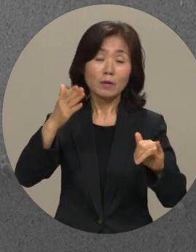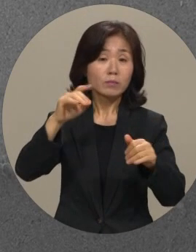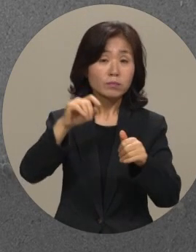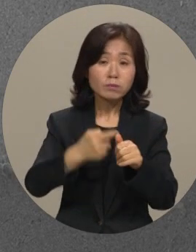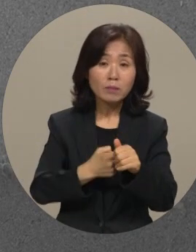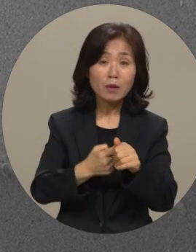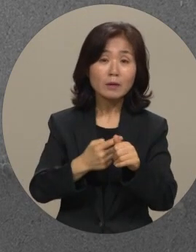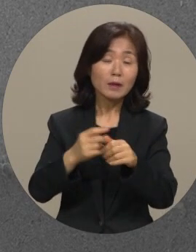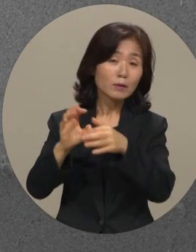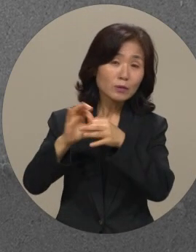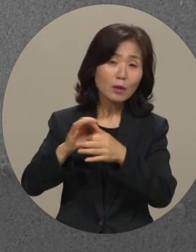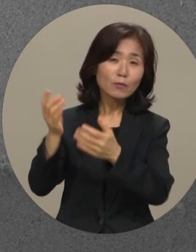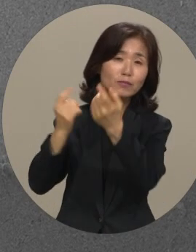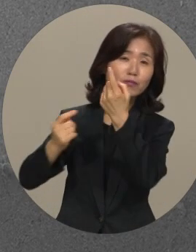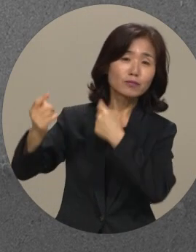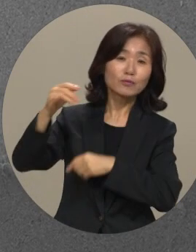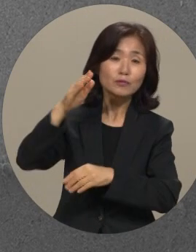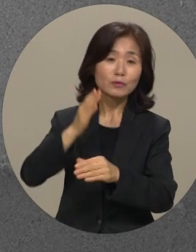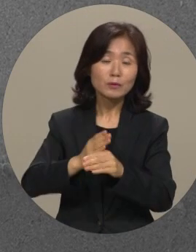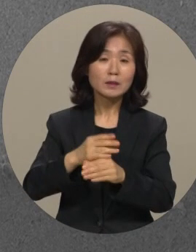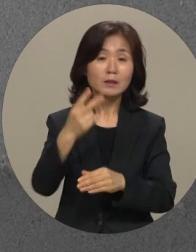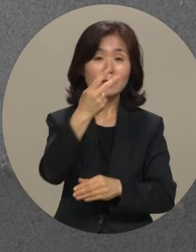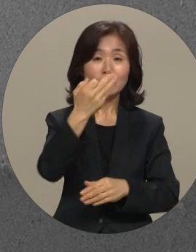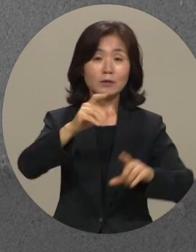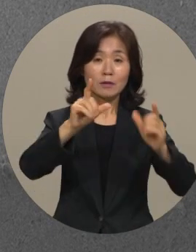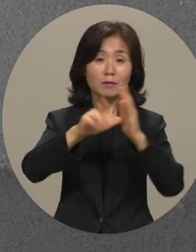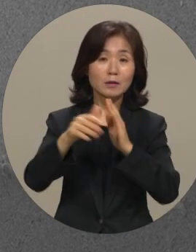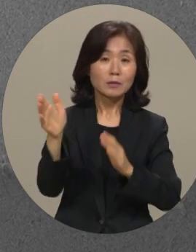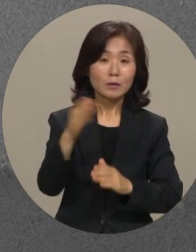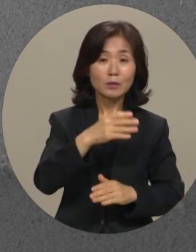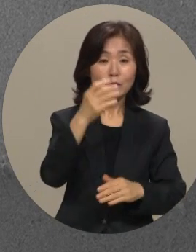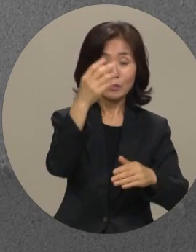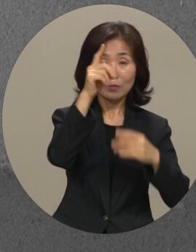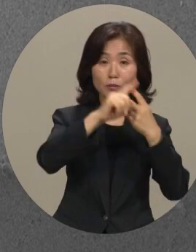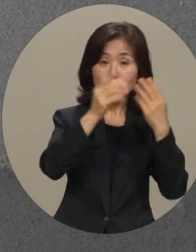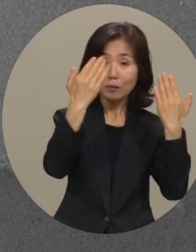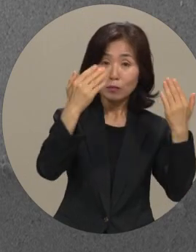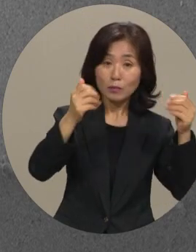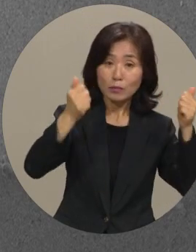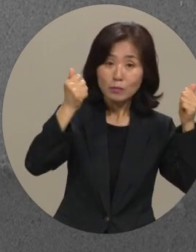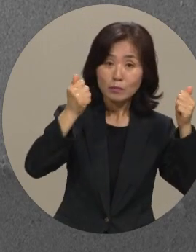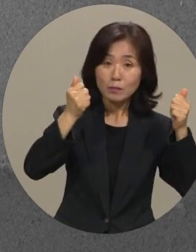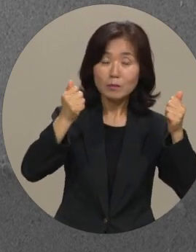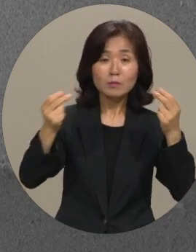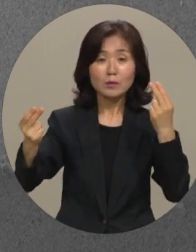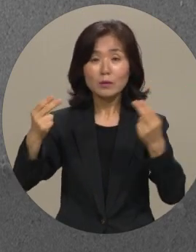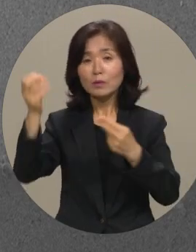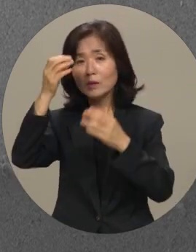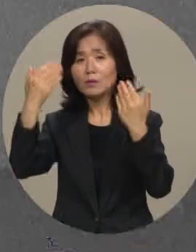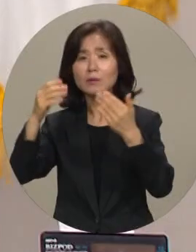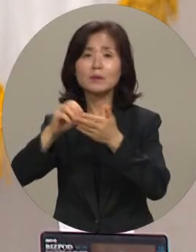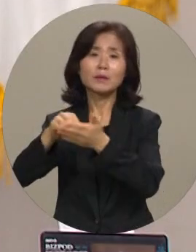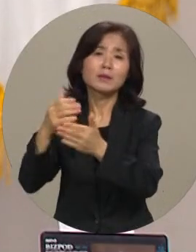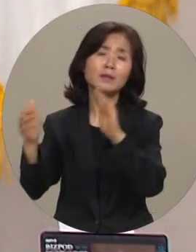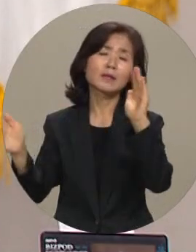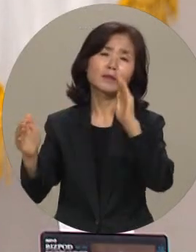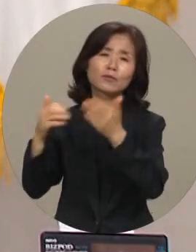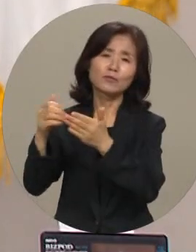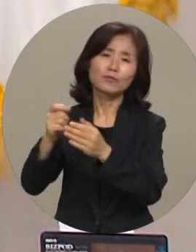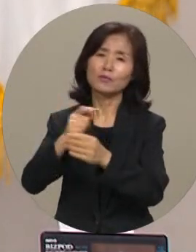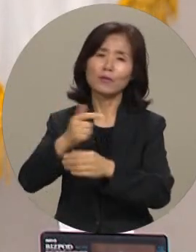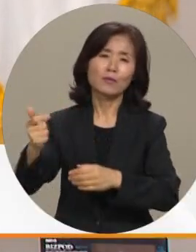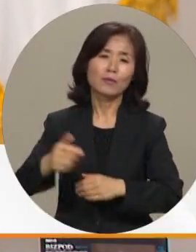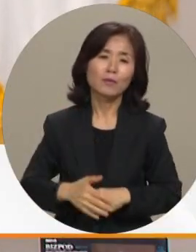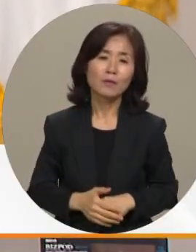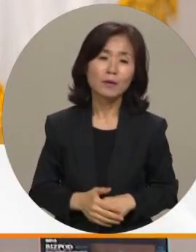있는데 지난 2019부 중학교 졸업생보다 고등학교 입학생이 더 많은 상황입니다 으로 큰